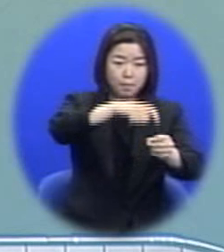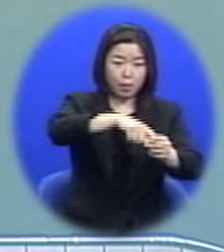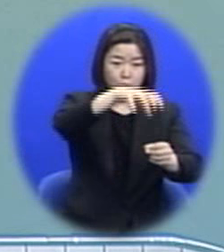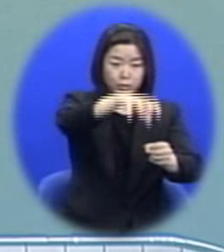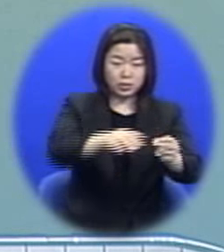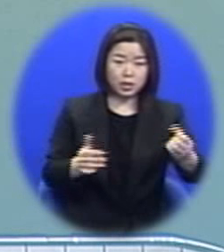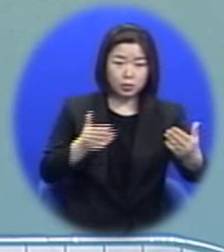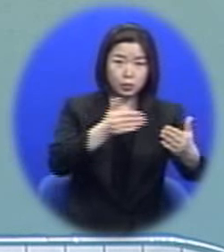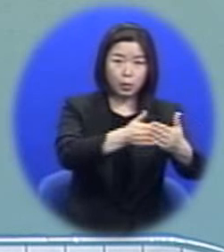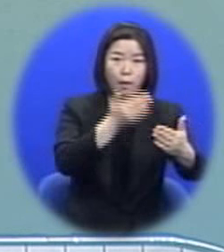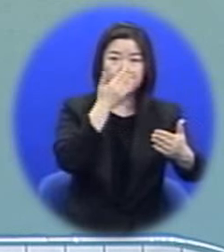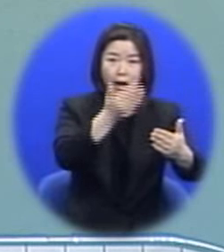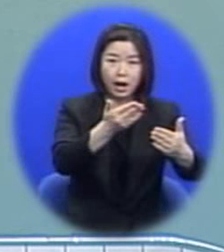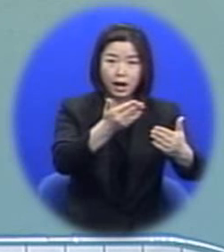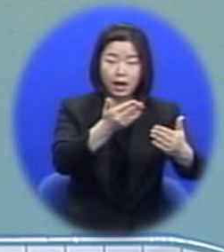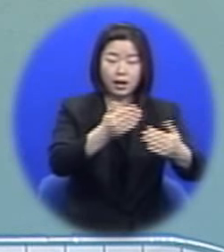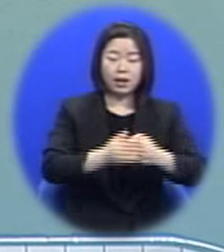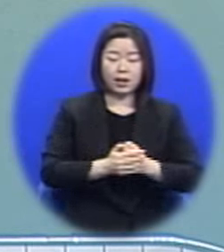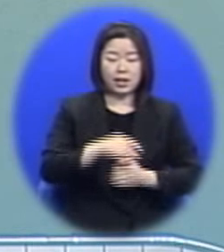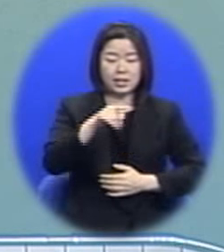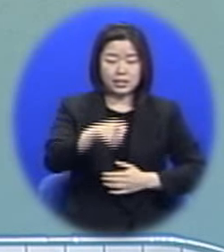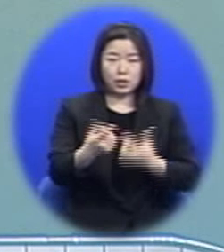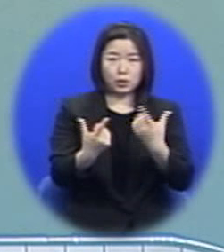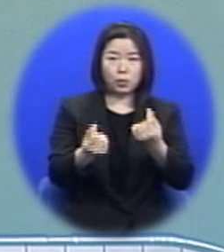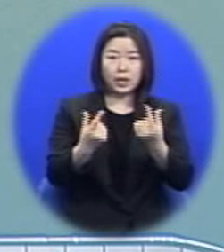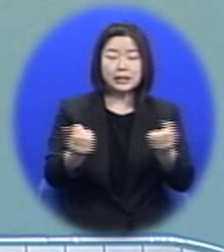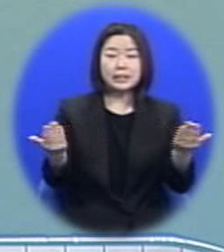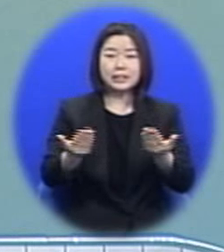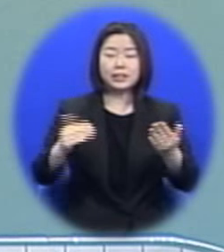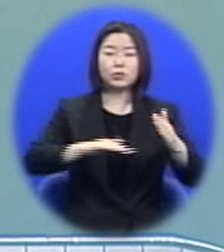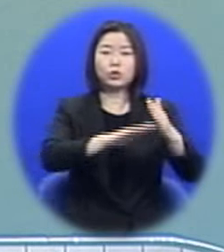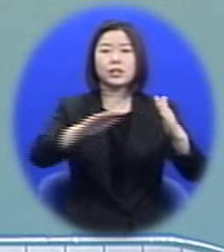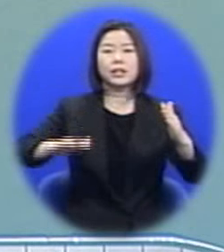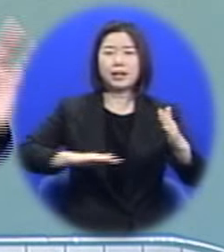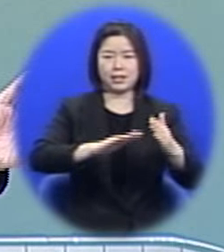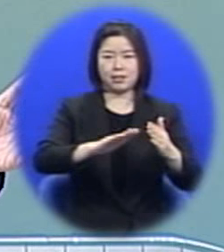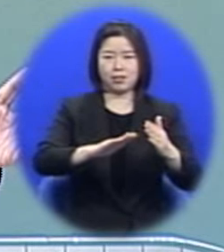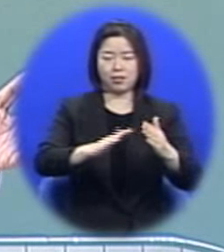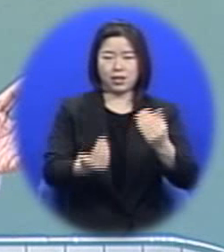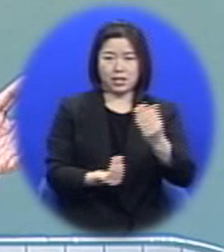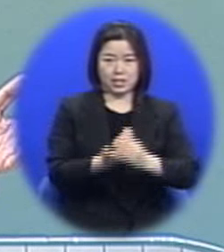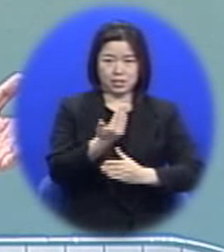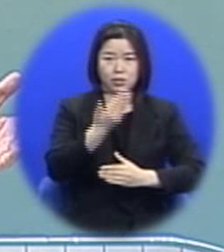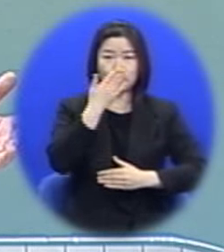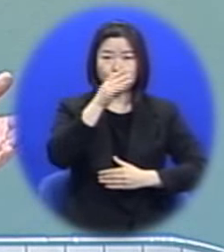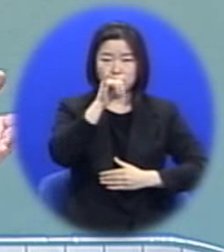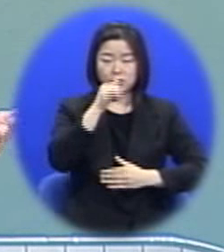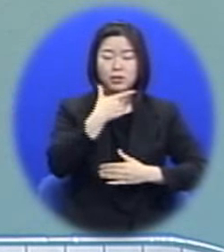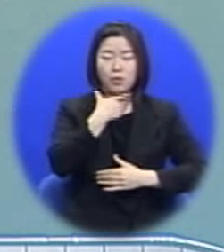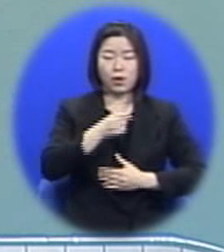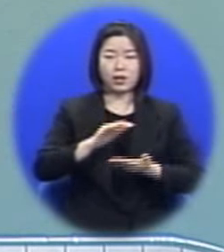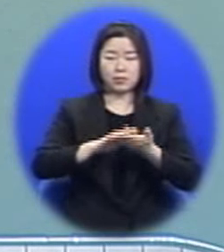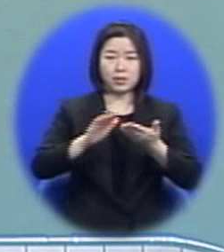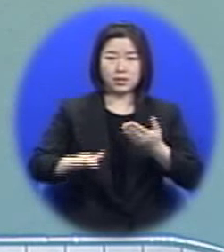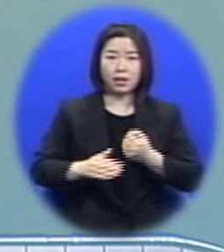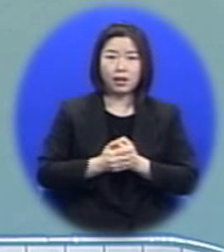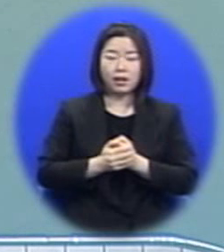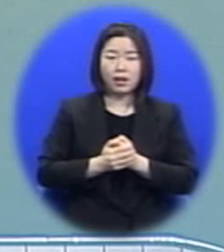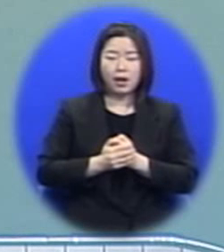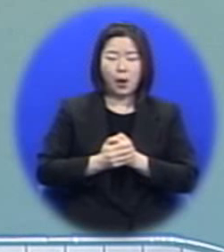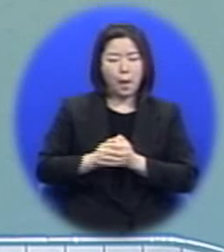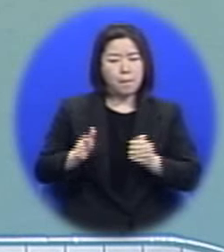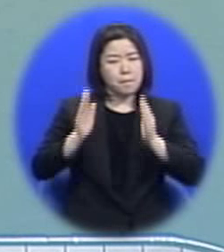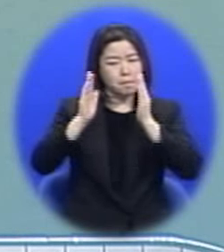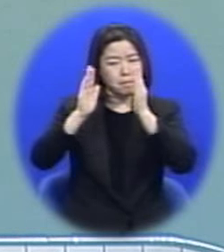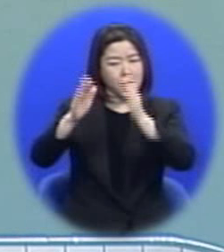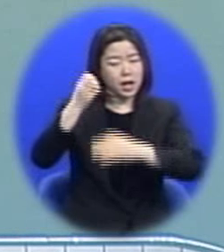똑같은 일이 우리 가정에 일어나기를 원하는 겁니다. 방향을 잃어버렸다는 것이 가장 고통스러운